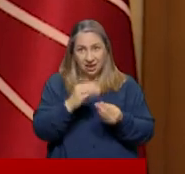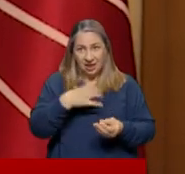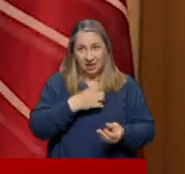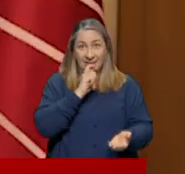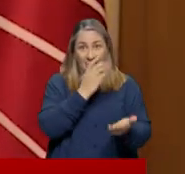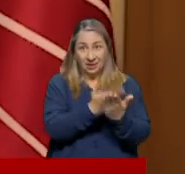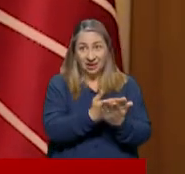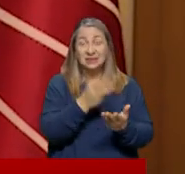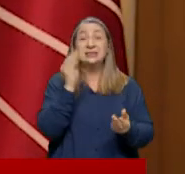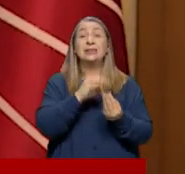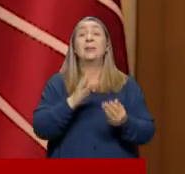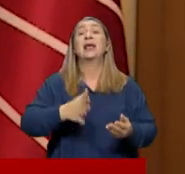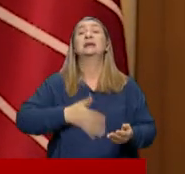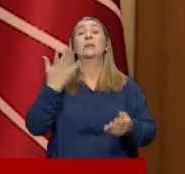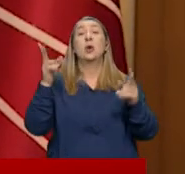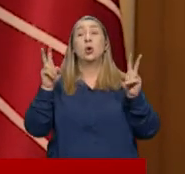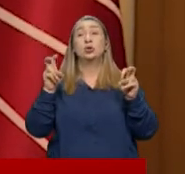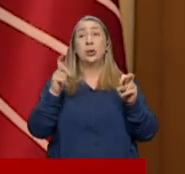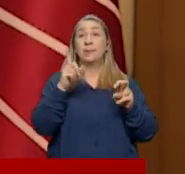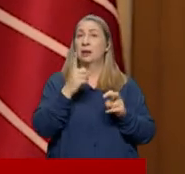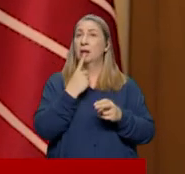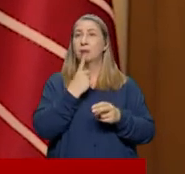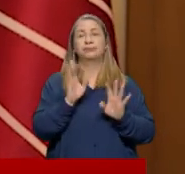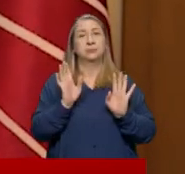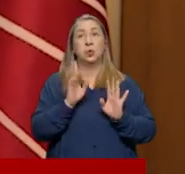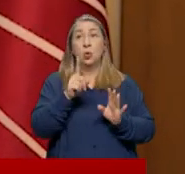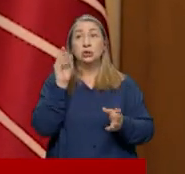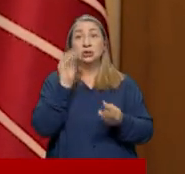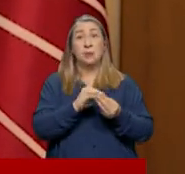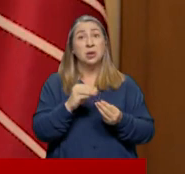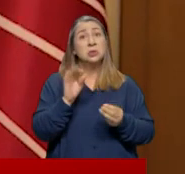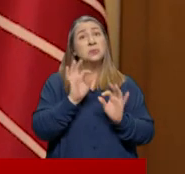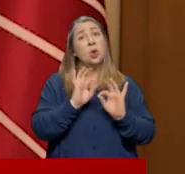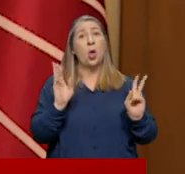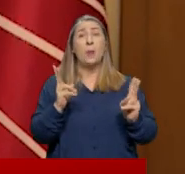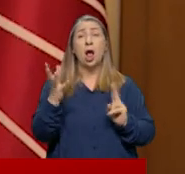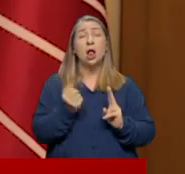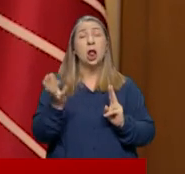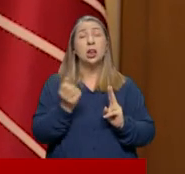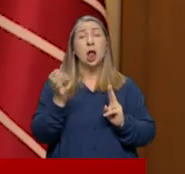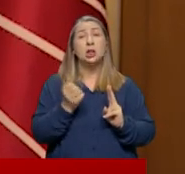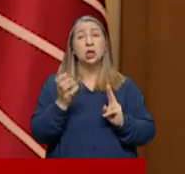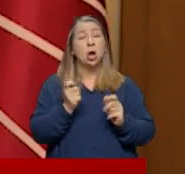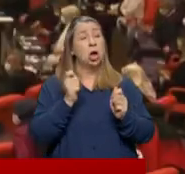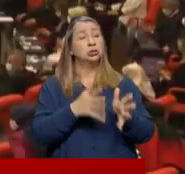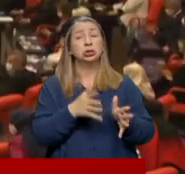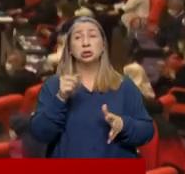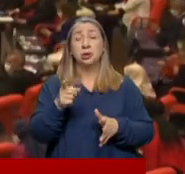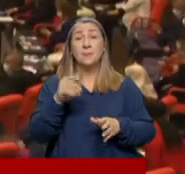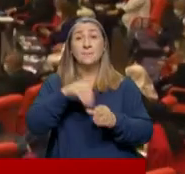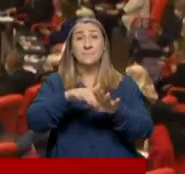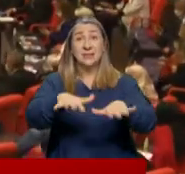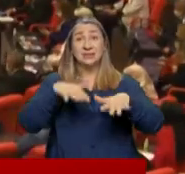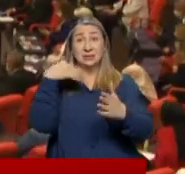kendisine talep etti zam istemediği konusunda da bu yoktu ozanları tıkır tıkır alacaktı O zamları tıkır tıkır harcayacaktır